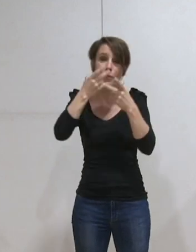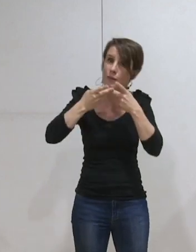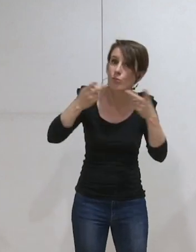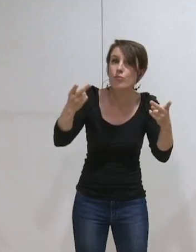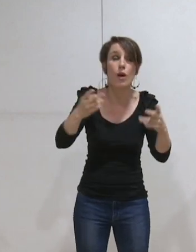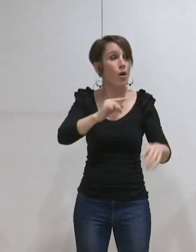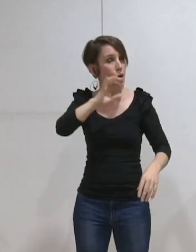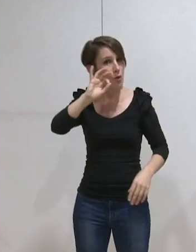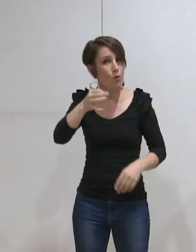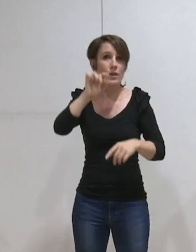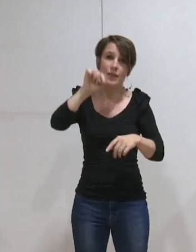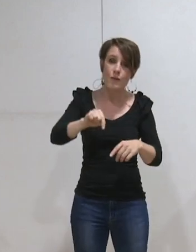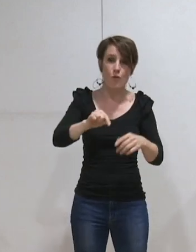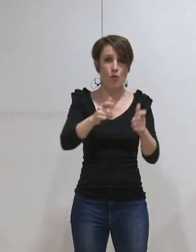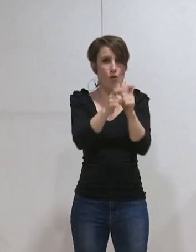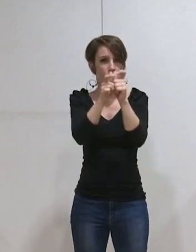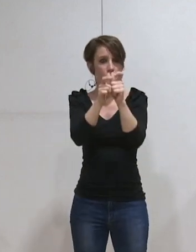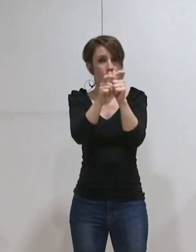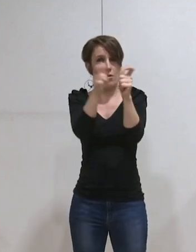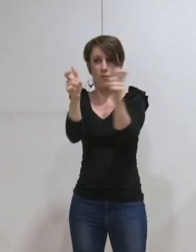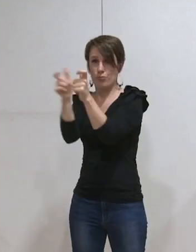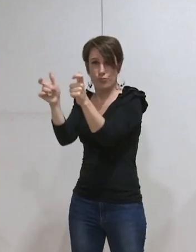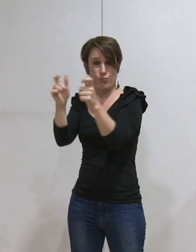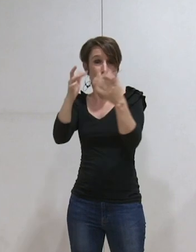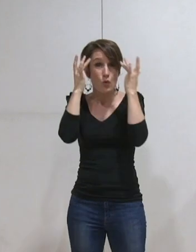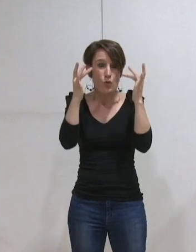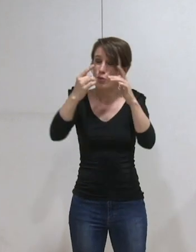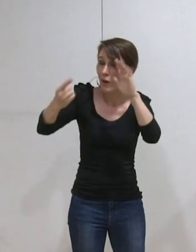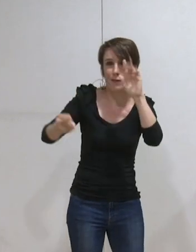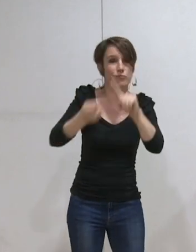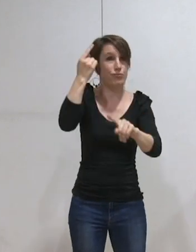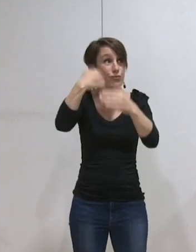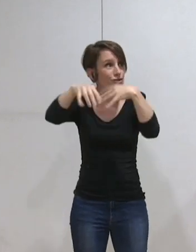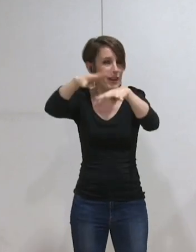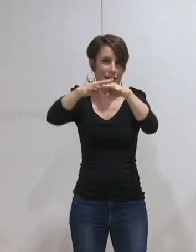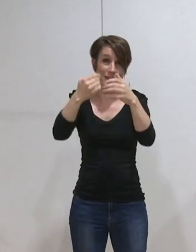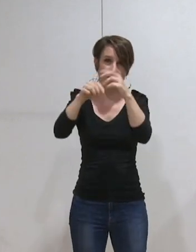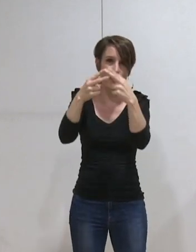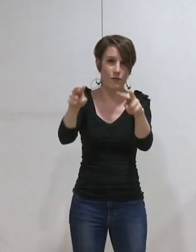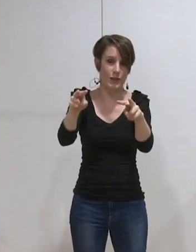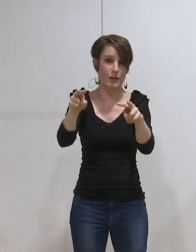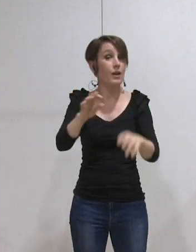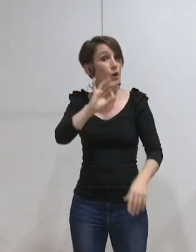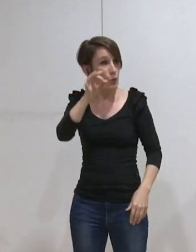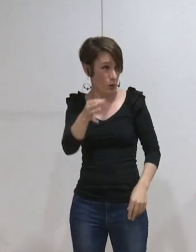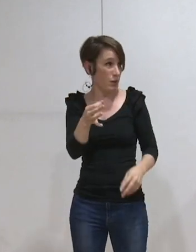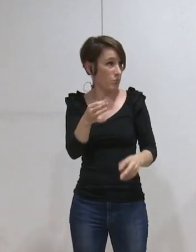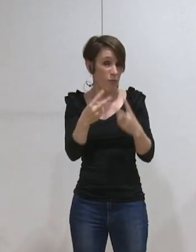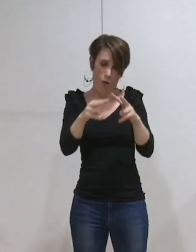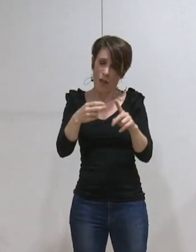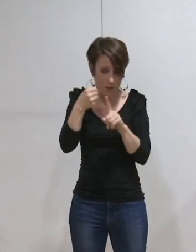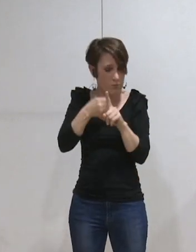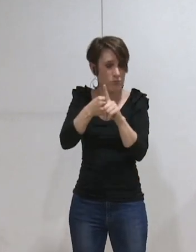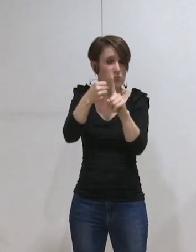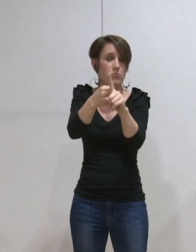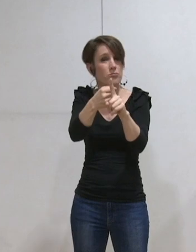structurant est indispensable dans ce quartier dans cette ville oui la ville travaille en ce sens pour